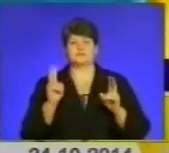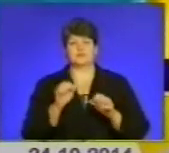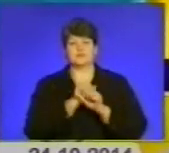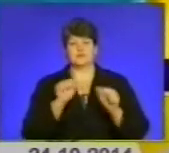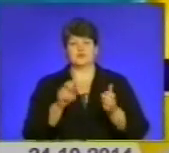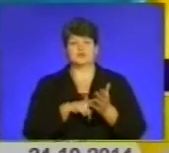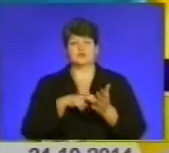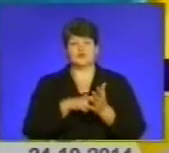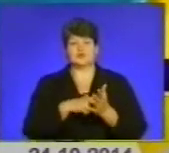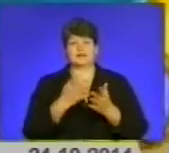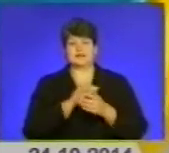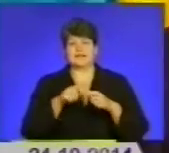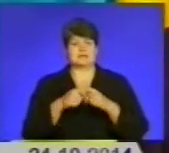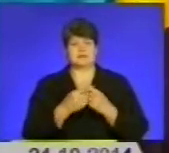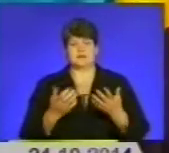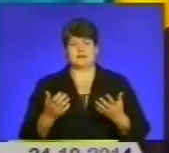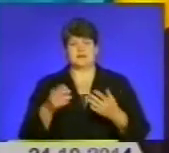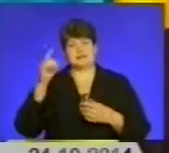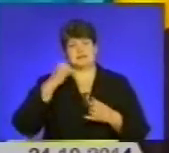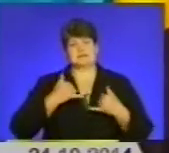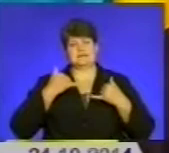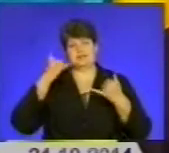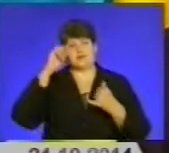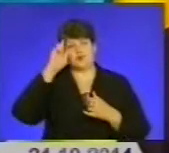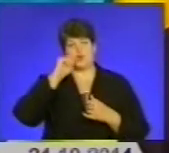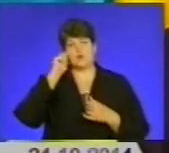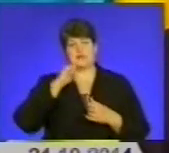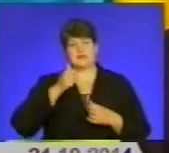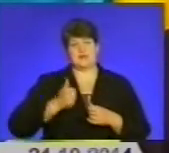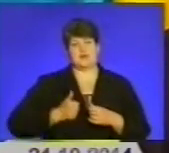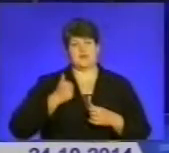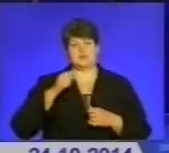не розділити, не зламати. Слава Україні! Героям слава!